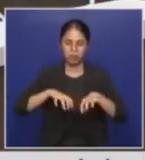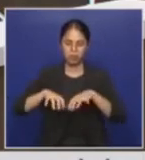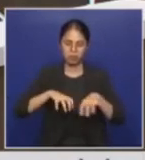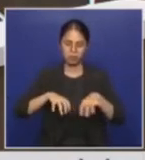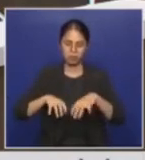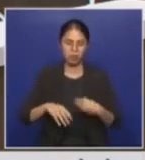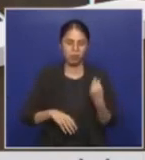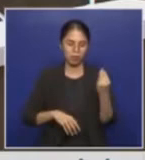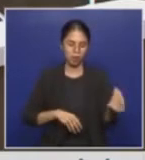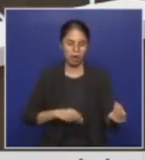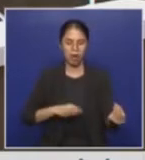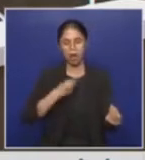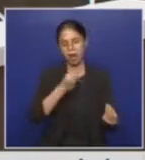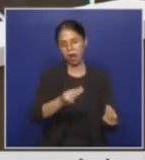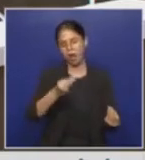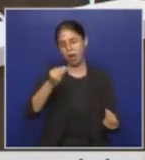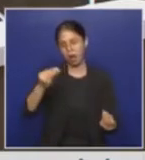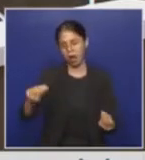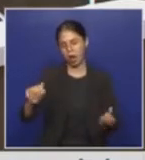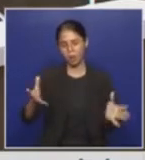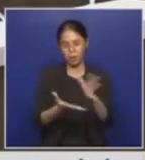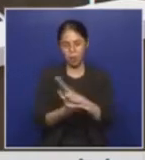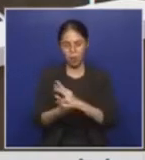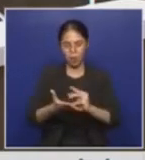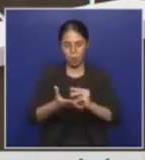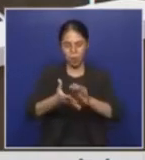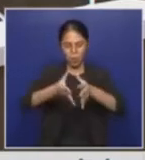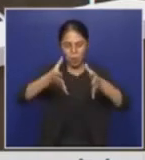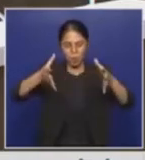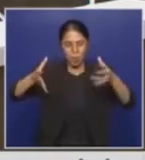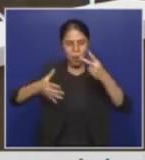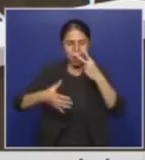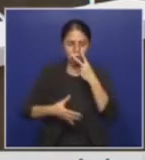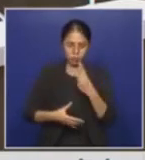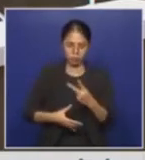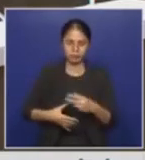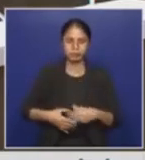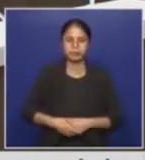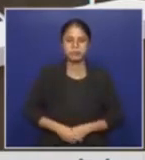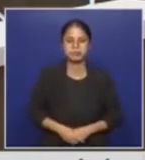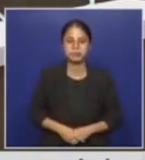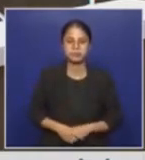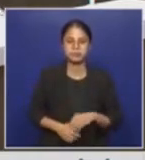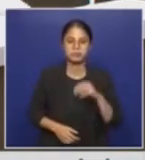ให้กับมหาวิทยาลัยมากขึ้นมากขึ้นนะครับล่าสุดจริงๆแล้วเนี่ย